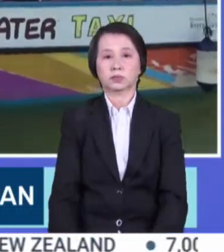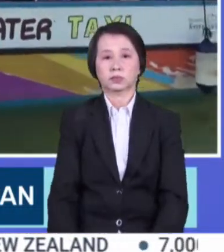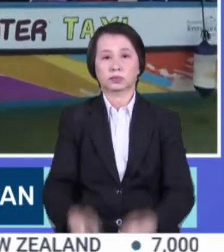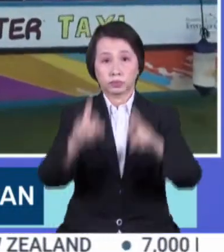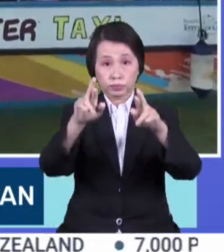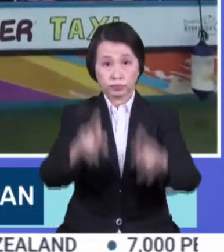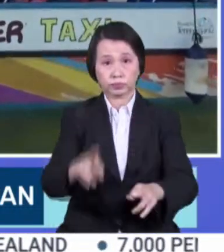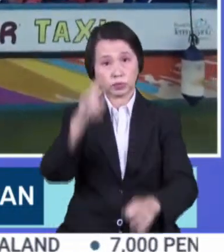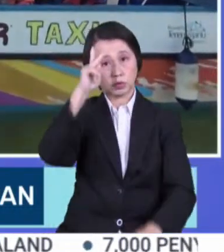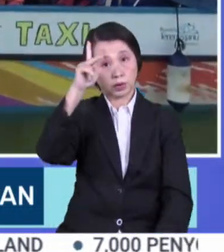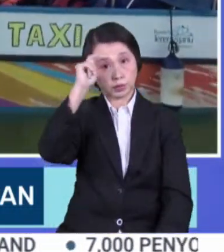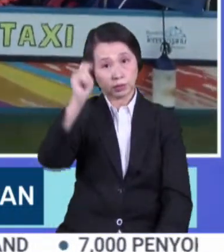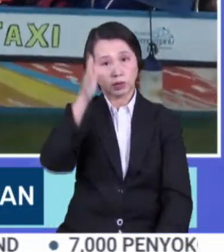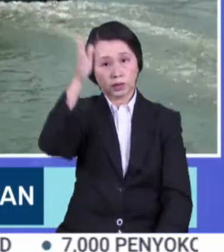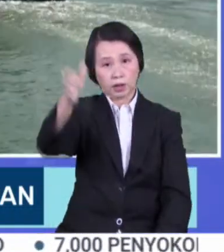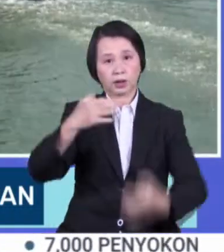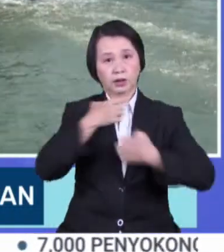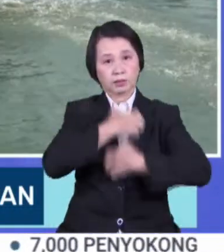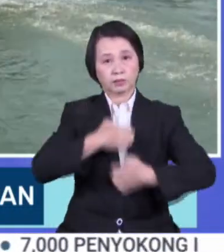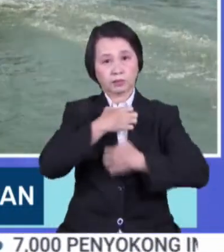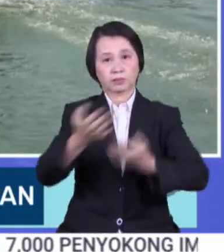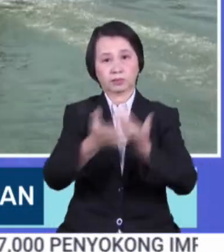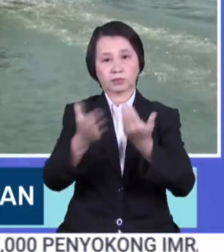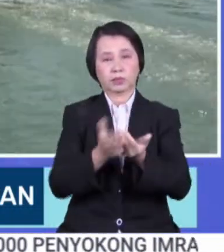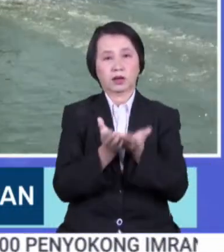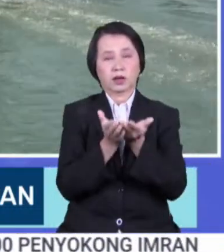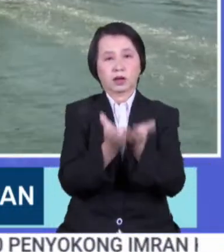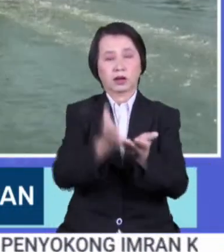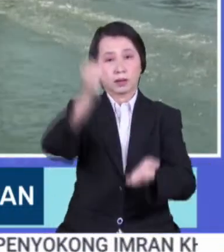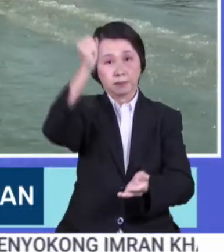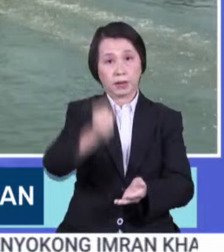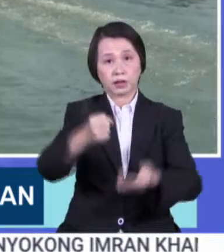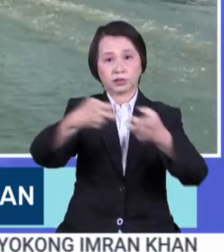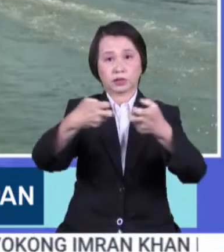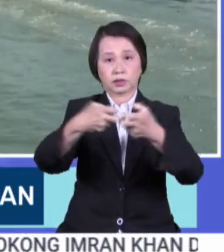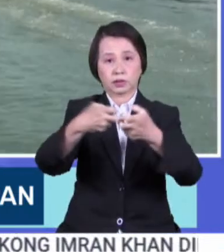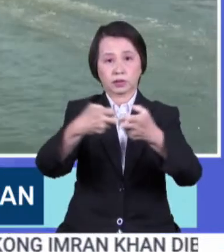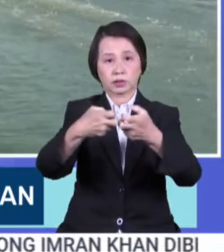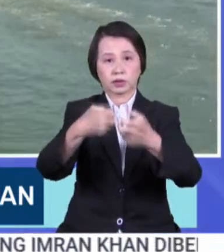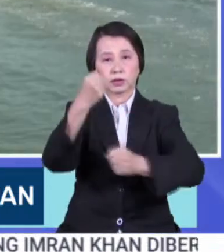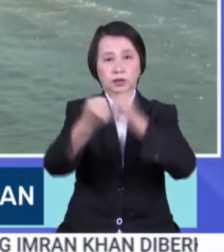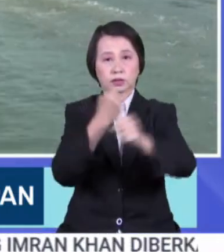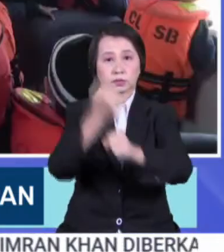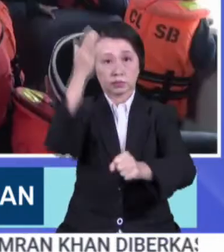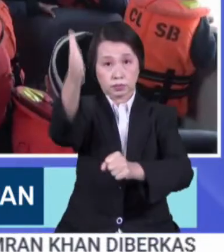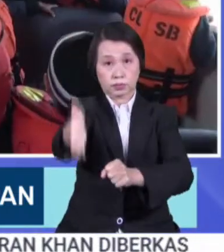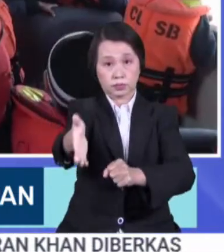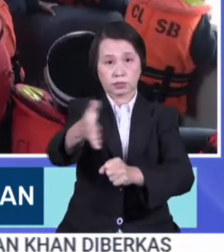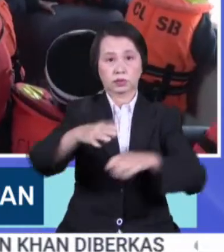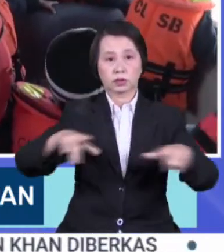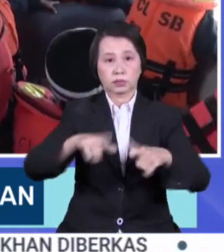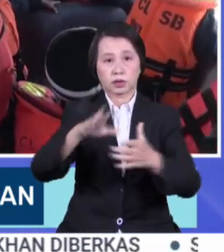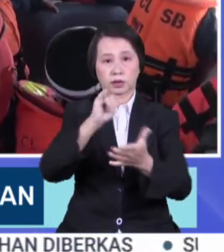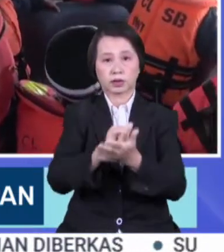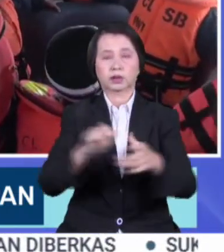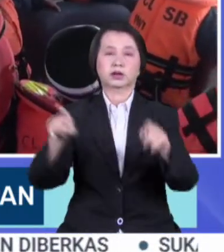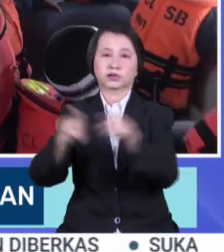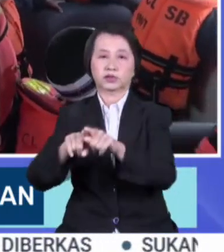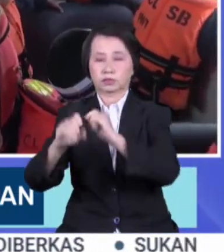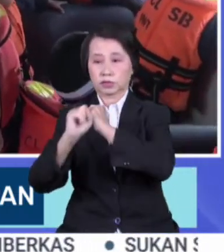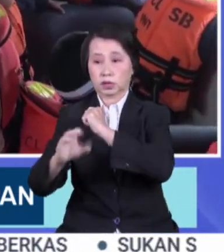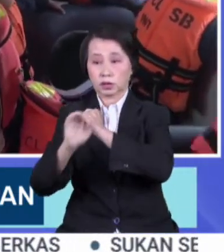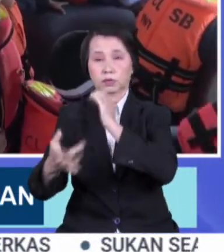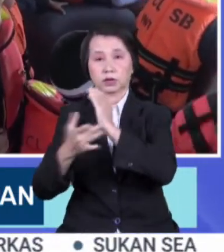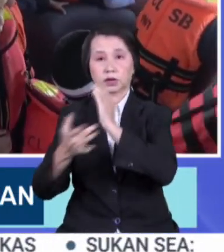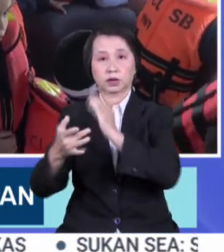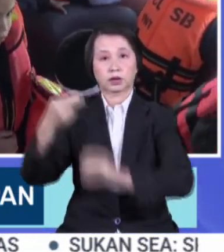Penduduk di Kuala Terengganu bakal menikmati kemudahan bas elektrik seawal tahun hadapan. Pelaksanaan itu selari dengan kempen